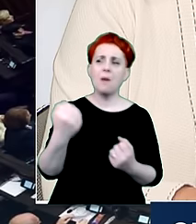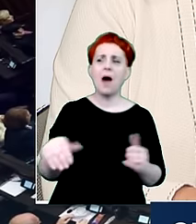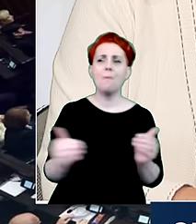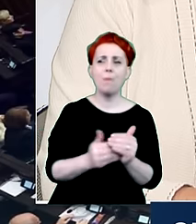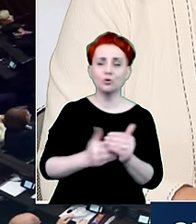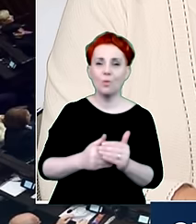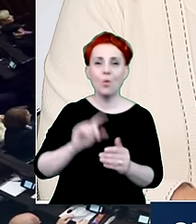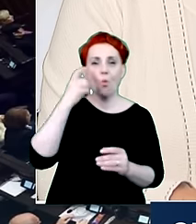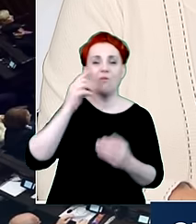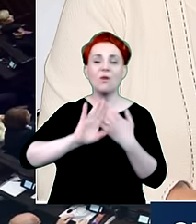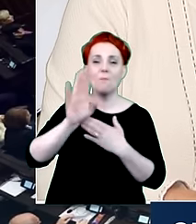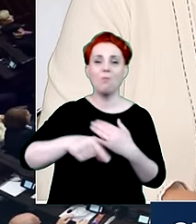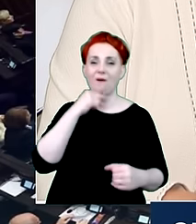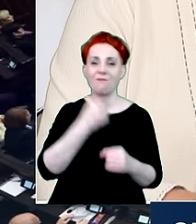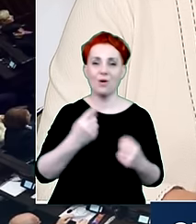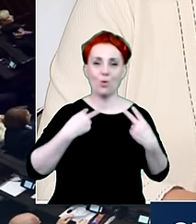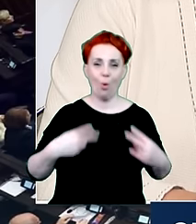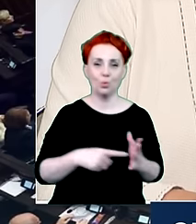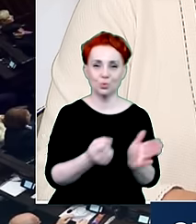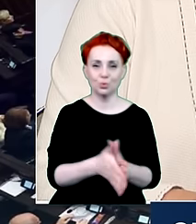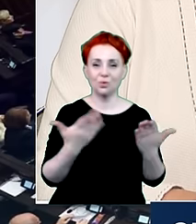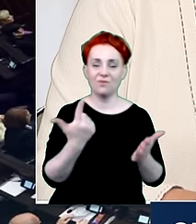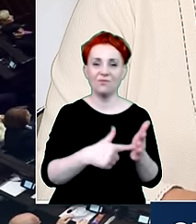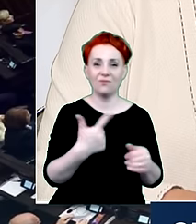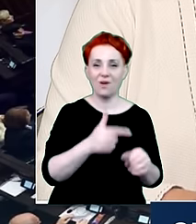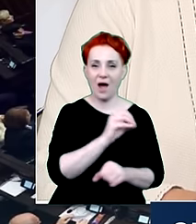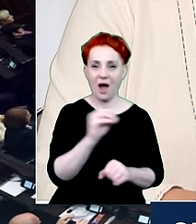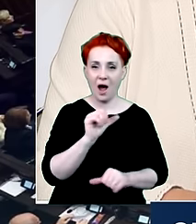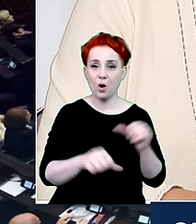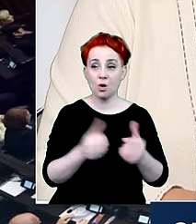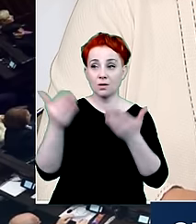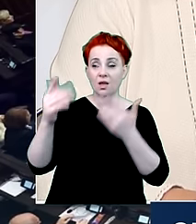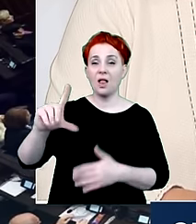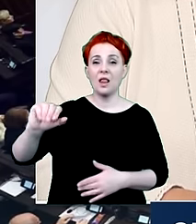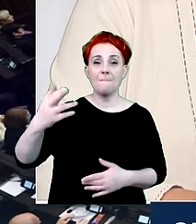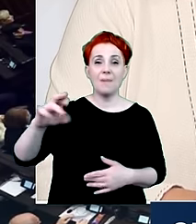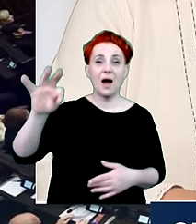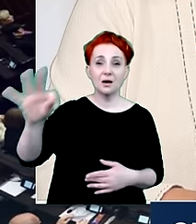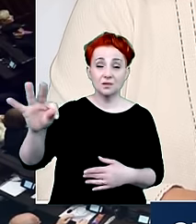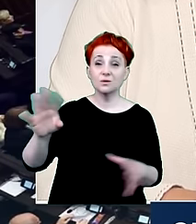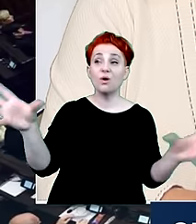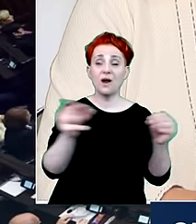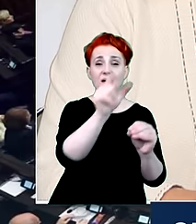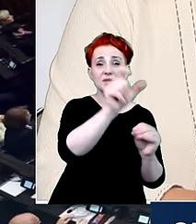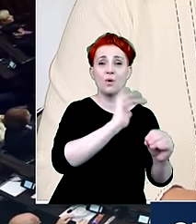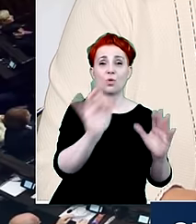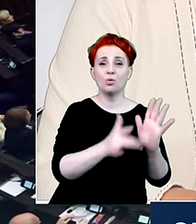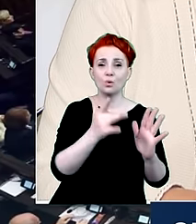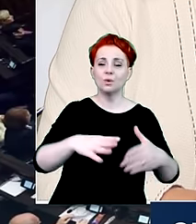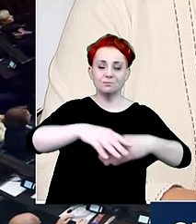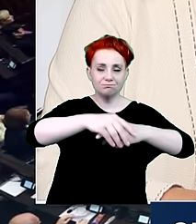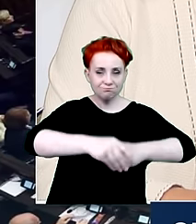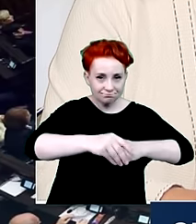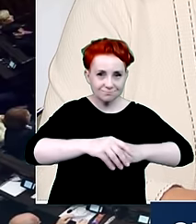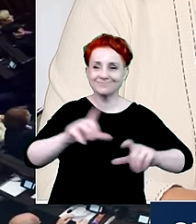wyroku Trybunału Konstytucyjnego w 2020 roku. Marta Lempart, z którą Donald Tusk, której ściskał rękę, z którą